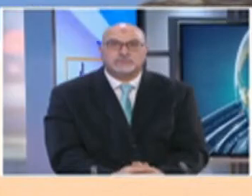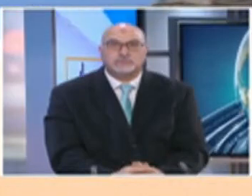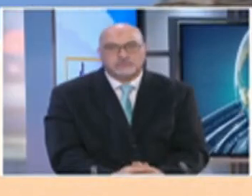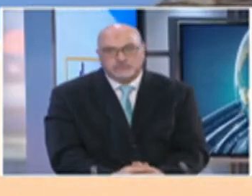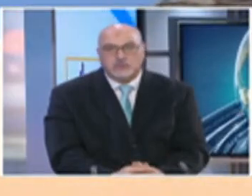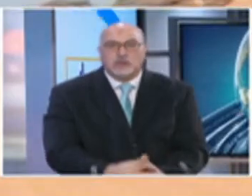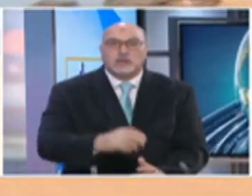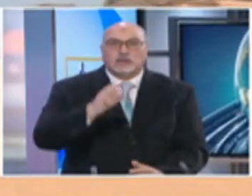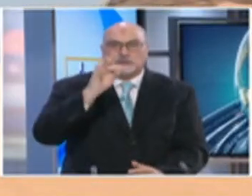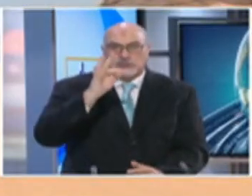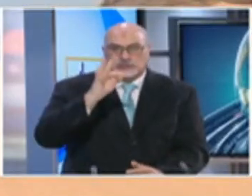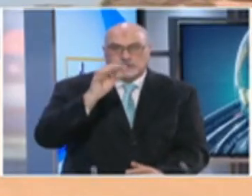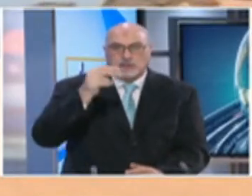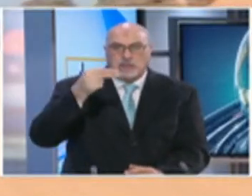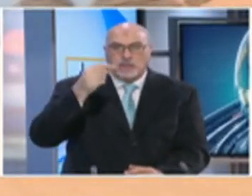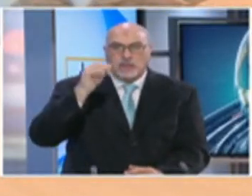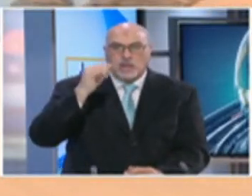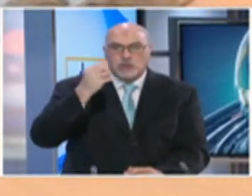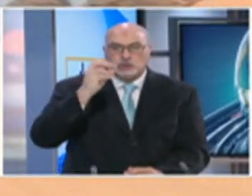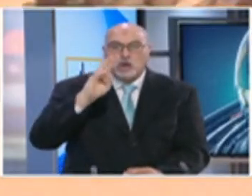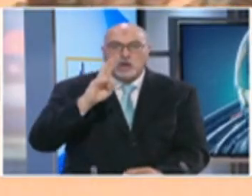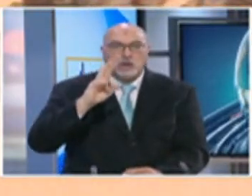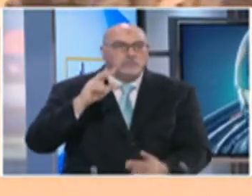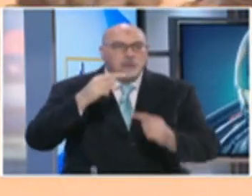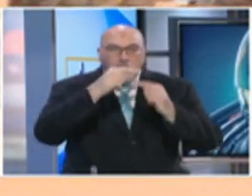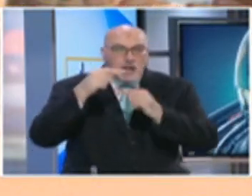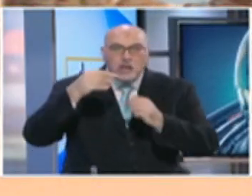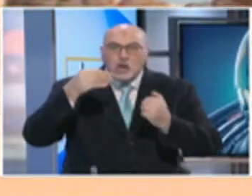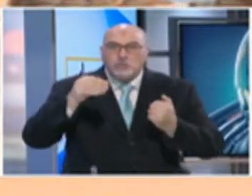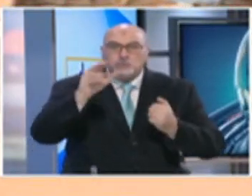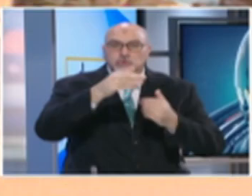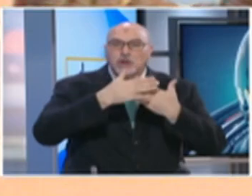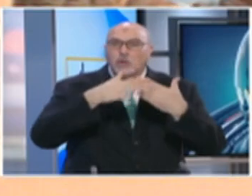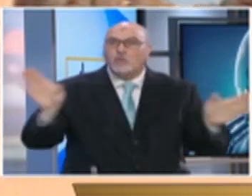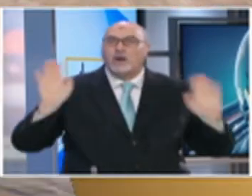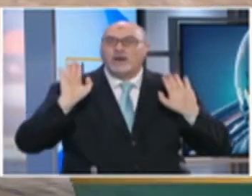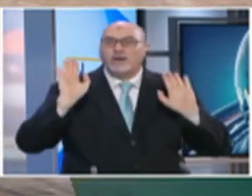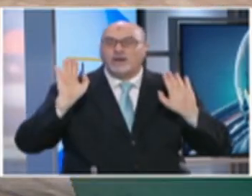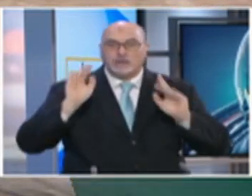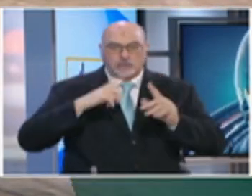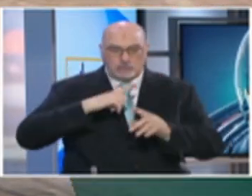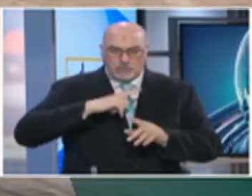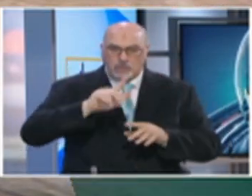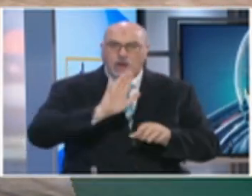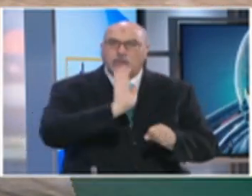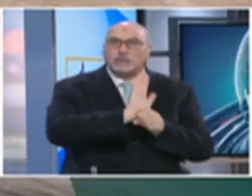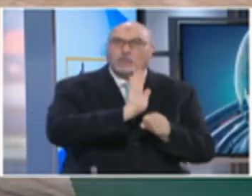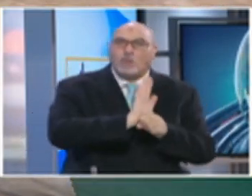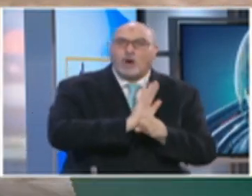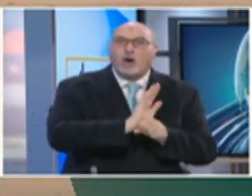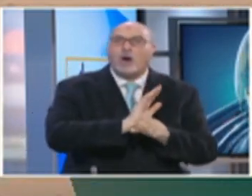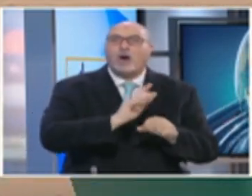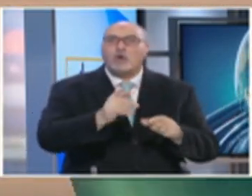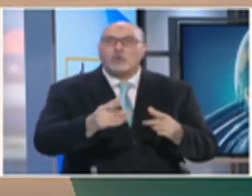تاسيلي نهجير متحف طبيعي مفتوح على الهواء الطلق يضم الكثير من الأسرار والشواهد التاريخية،